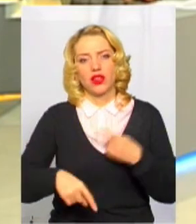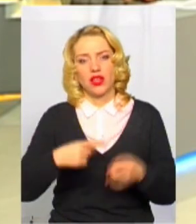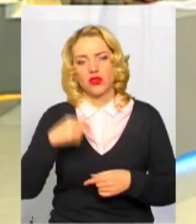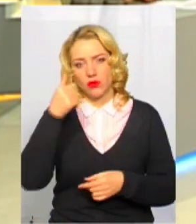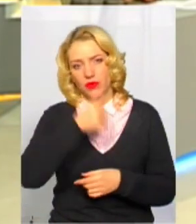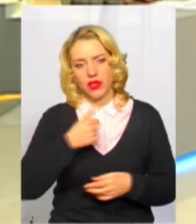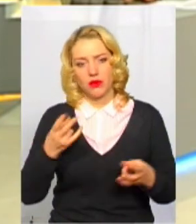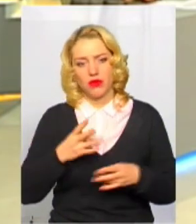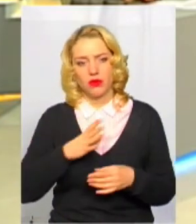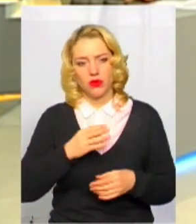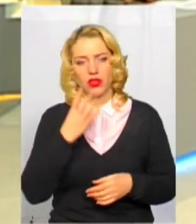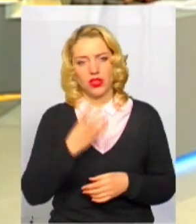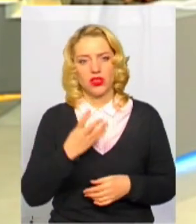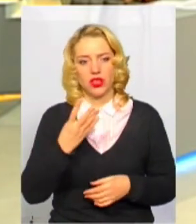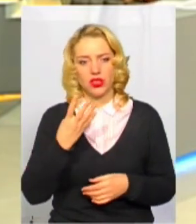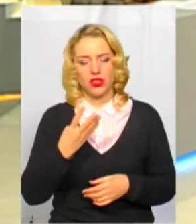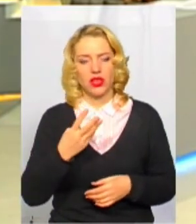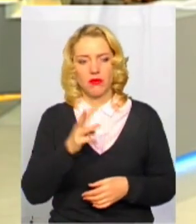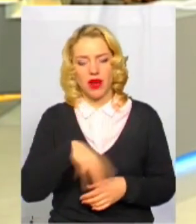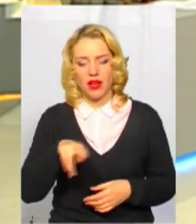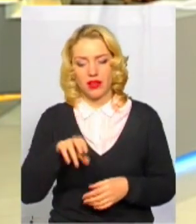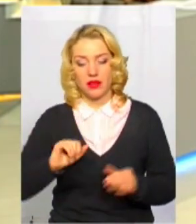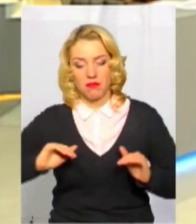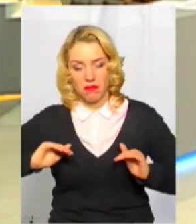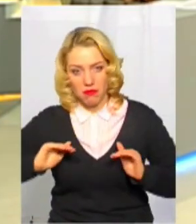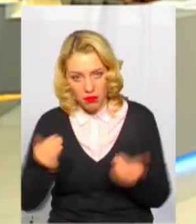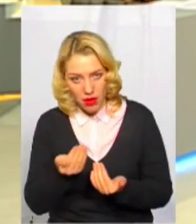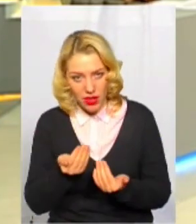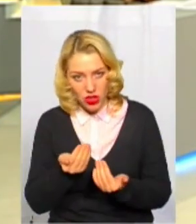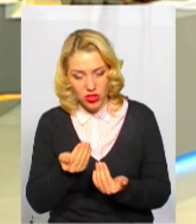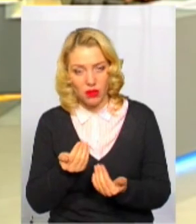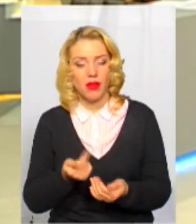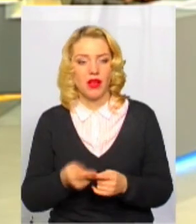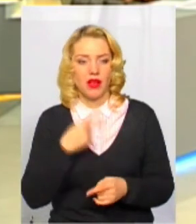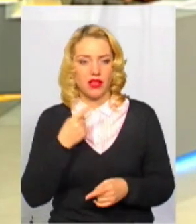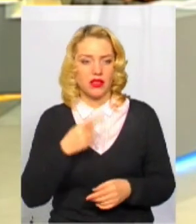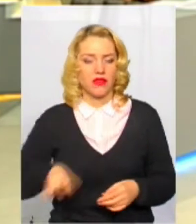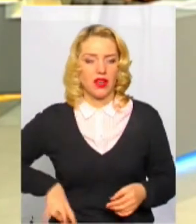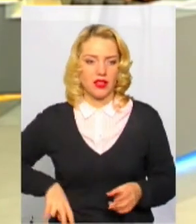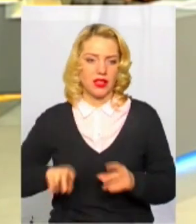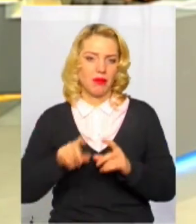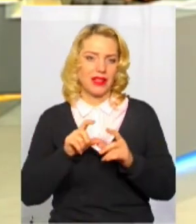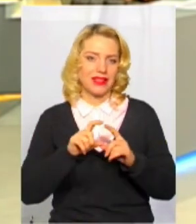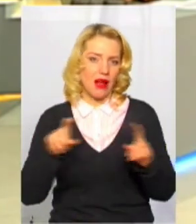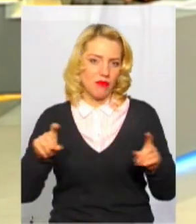має бути на 4,4 мільярда меншим, так казав Сергій Пенюшкевич, директор департаменту фінансів,